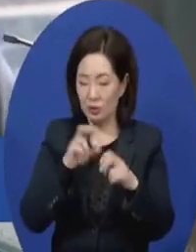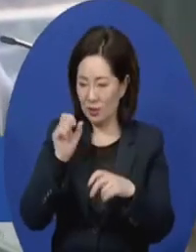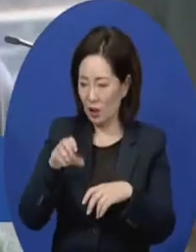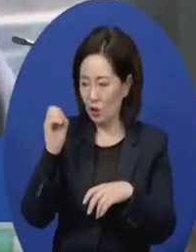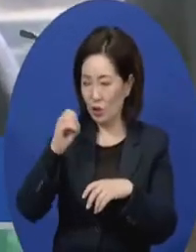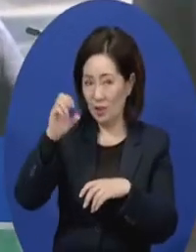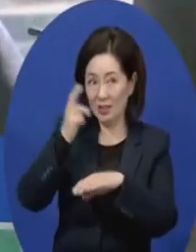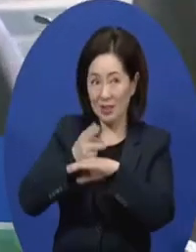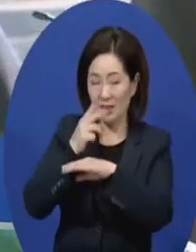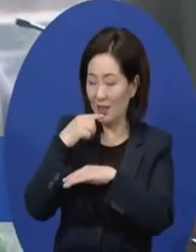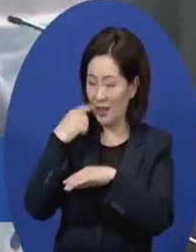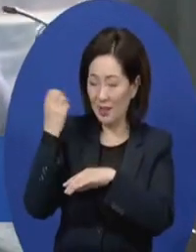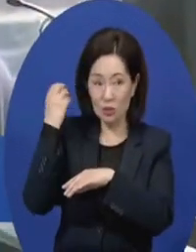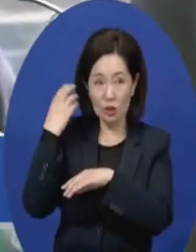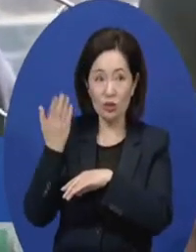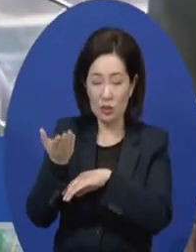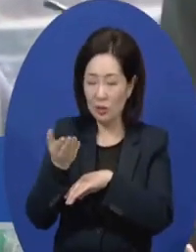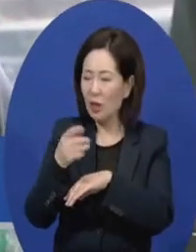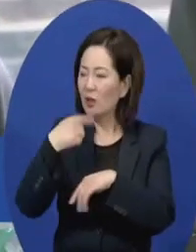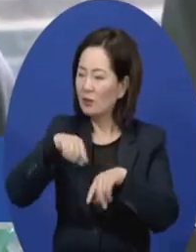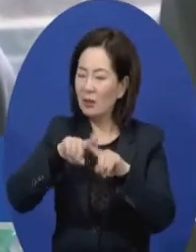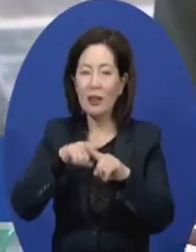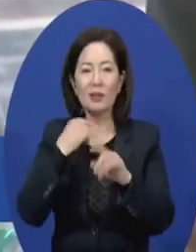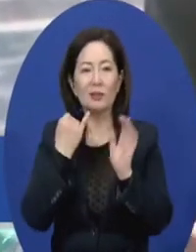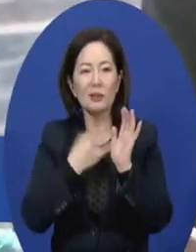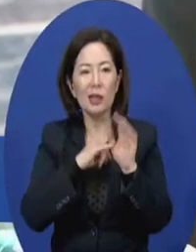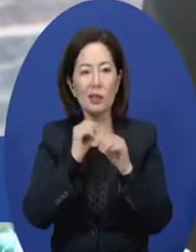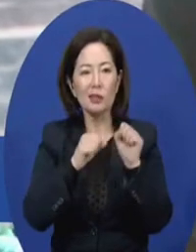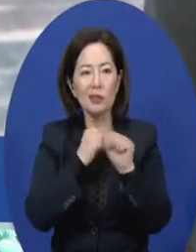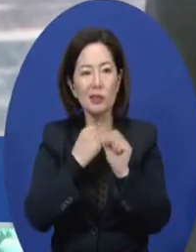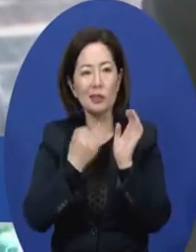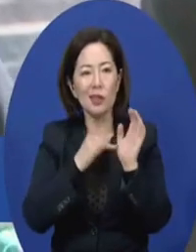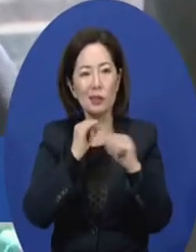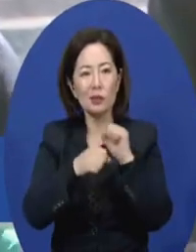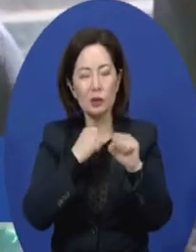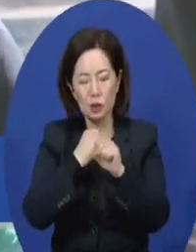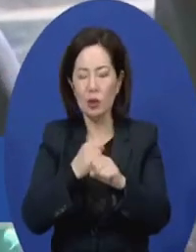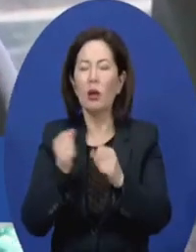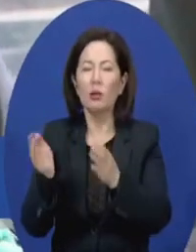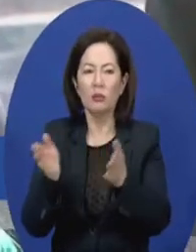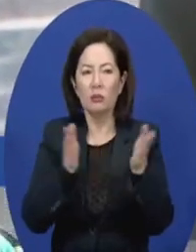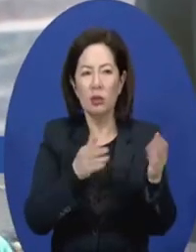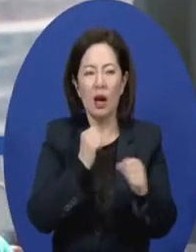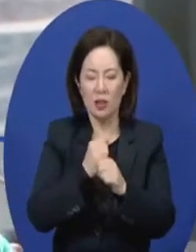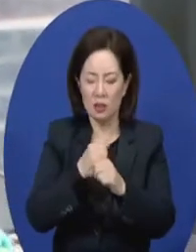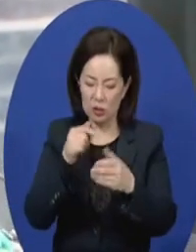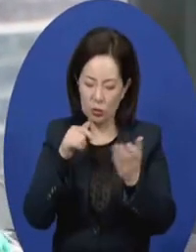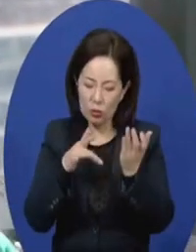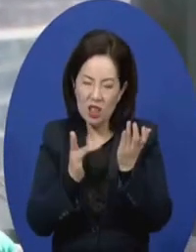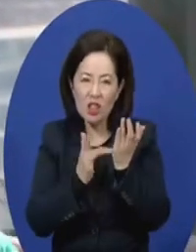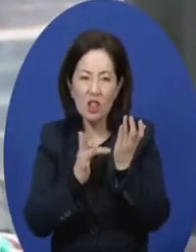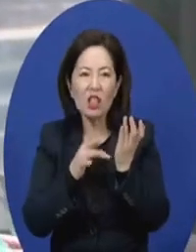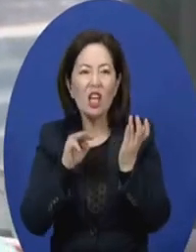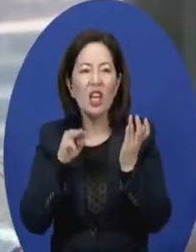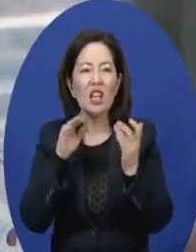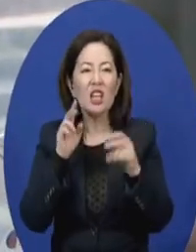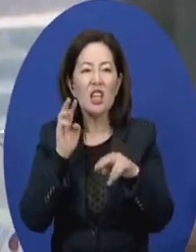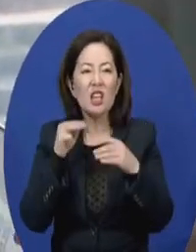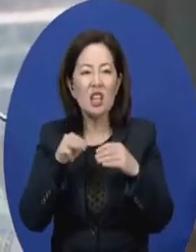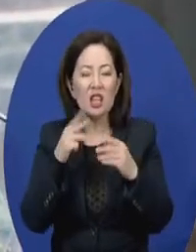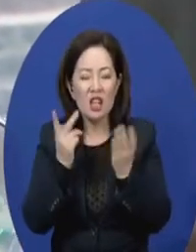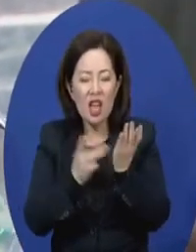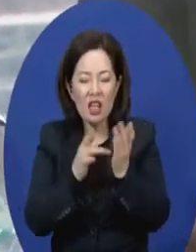сая ерөнхий захирлын яриаг сонслоо. Дахиад 60-аас 70 жилээр одоо сунж ажиллахаар юм техник эдийн засгийн үндслээ батлуулж чадсан